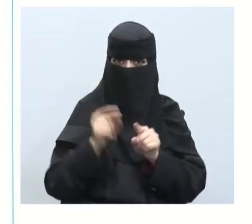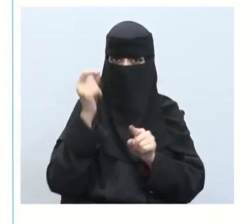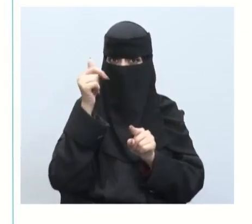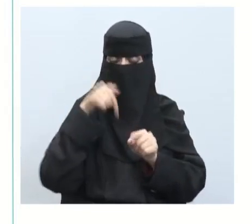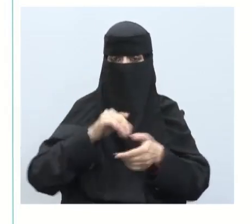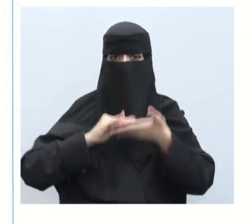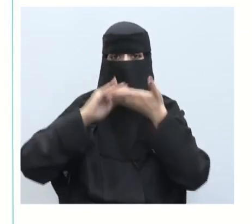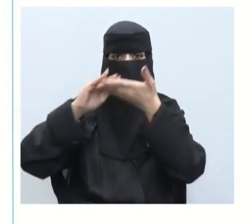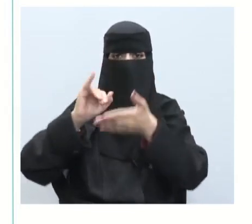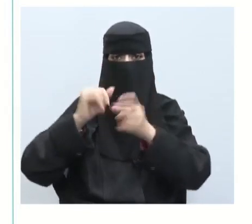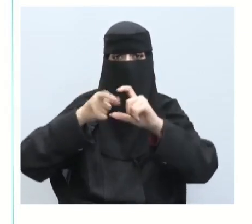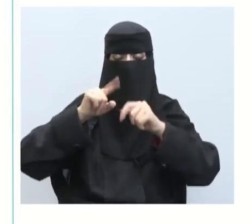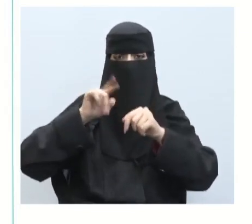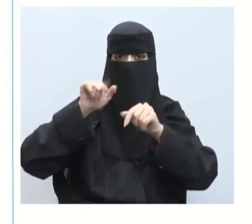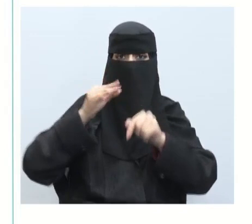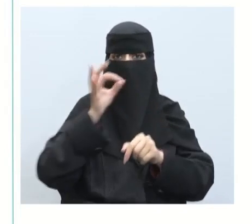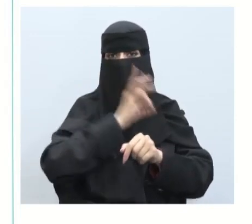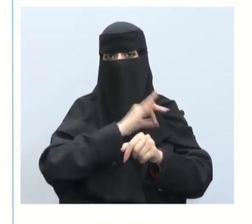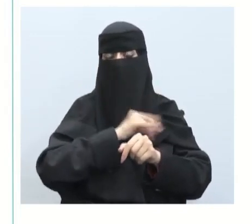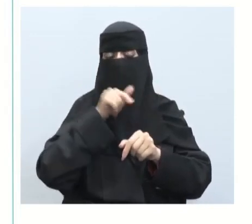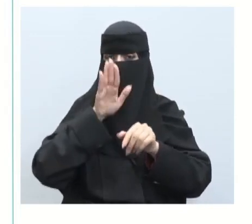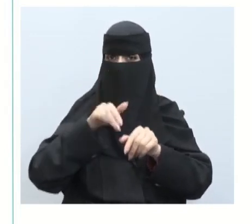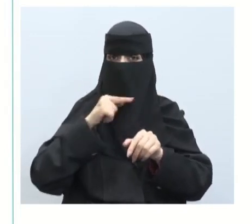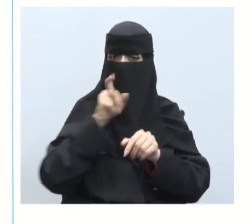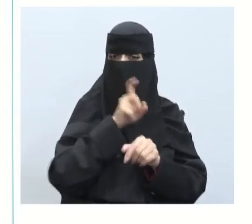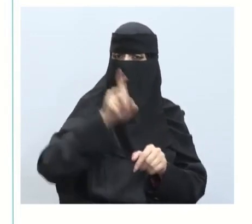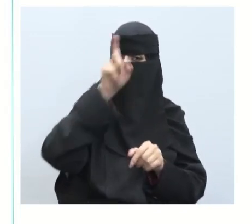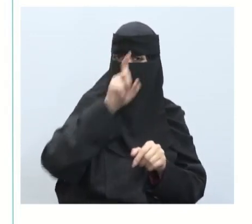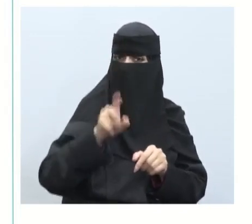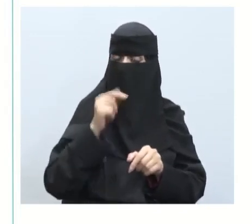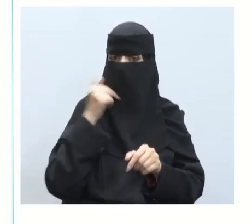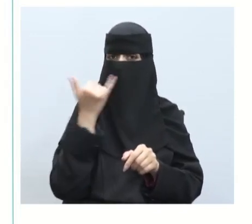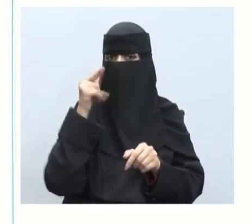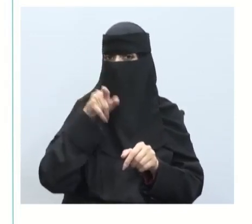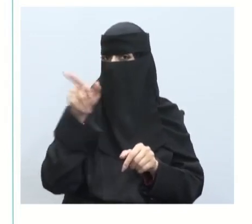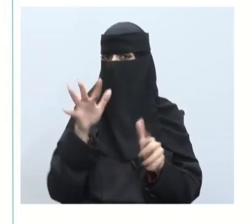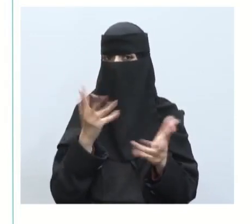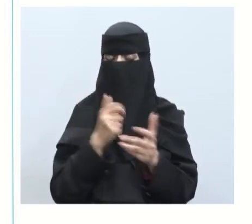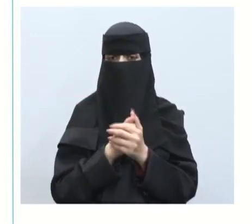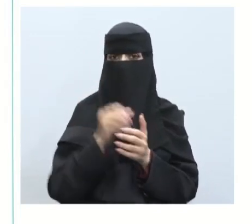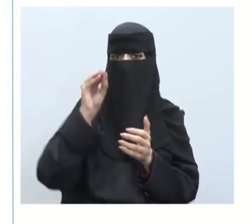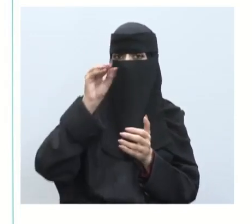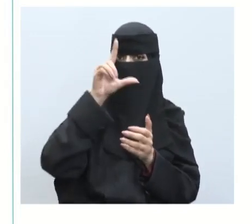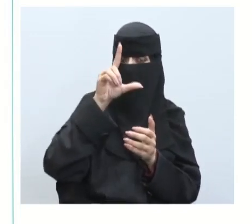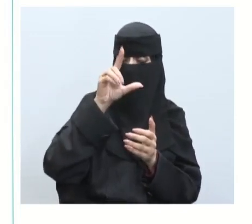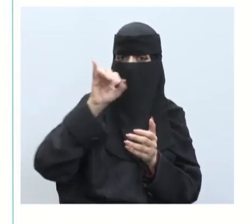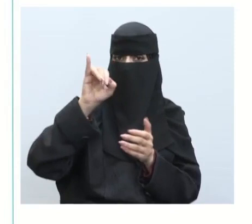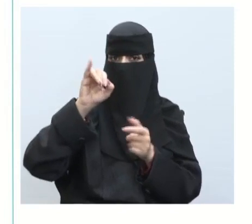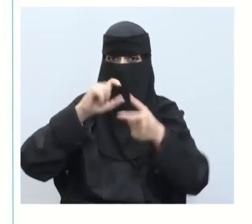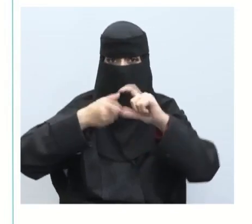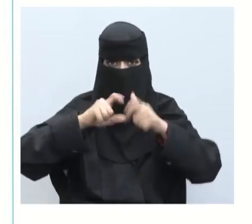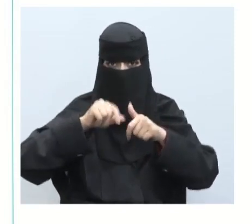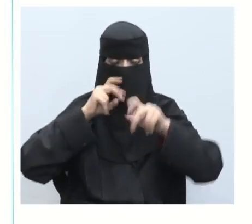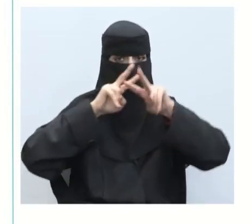يساعدوا المنظمه في تحقيق الربح هنا بالتاكيد ياتينا تساؤل مهم جدا وهو هل المنظمات التي تبحث عن